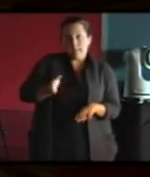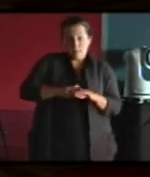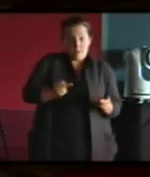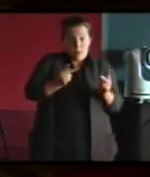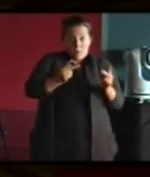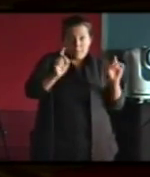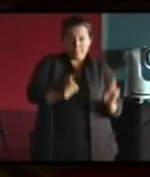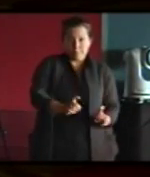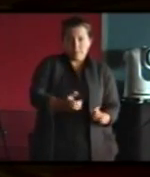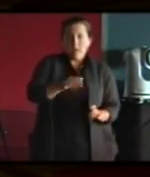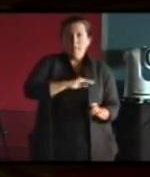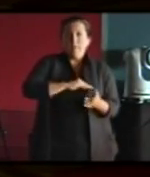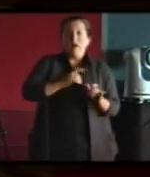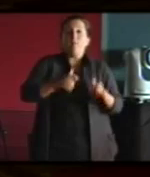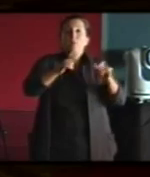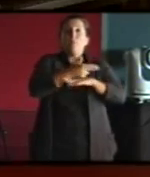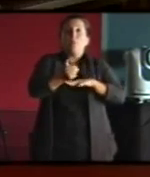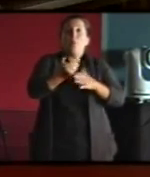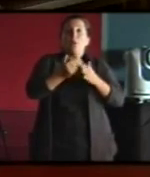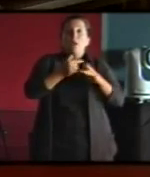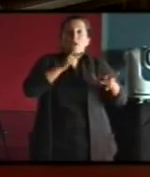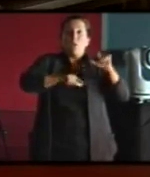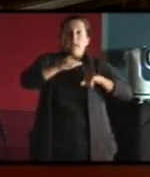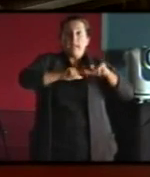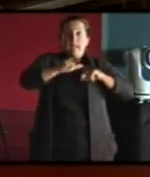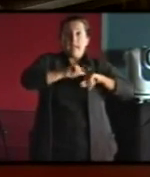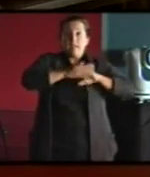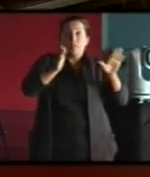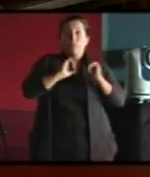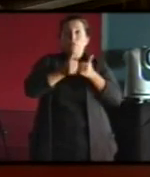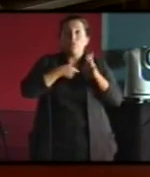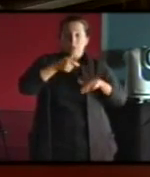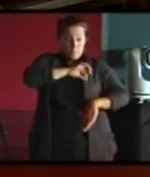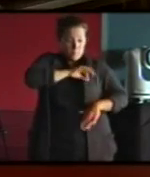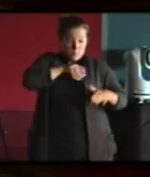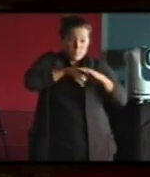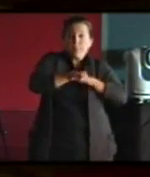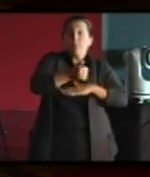valeur baisse, puisque la valeur d'un immeuble de bureau, c'est le loyer sur le taux de capitalisation.